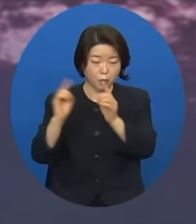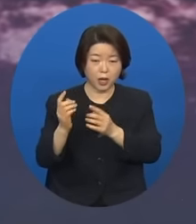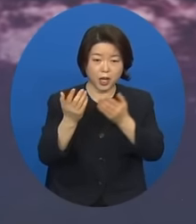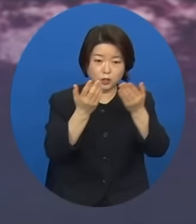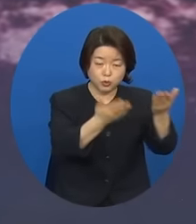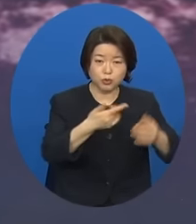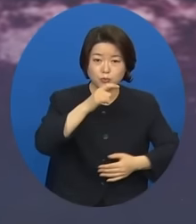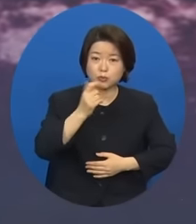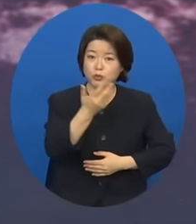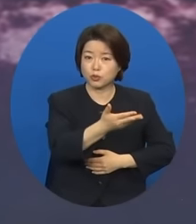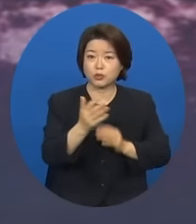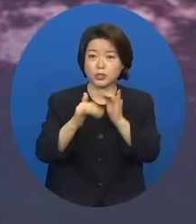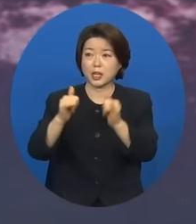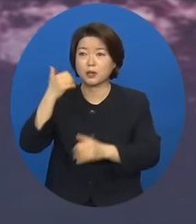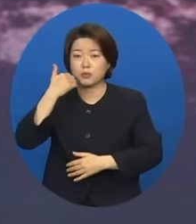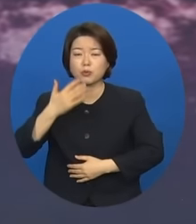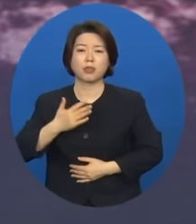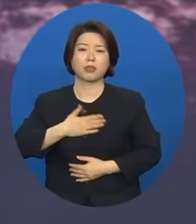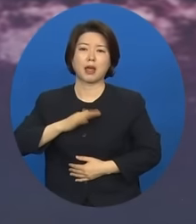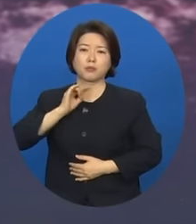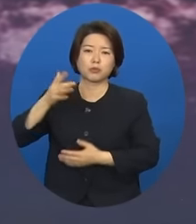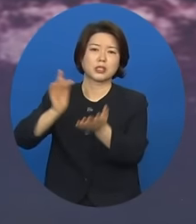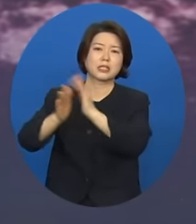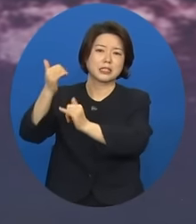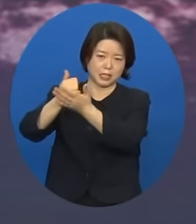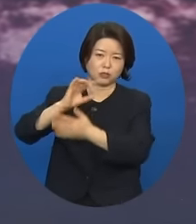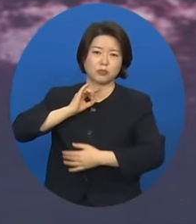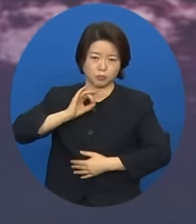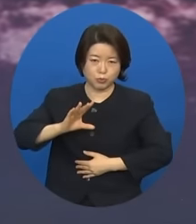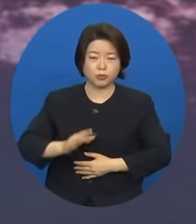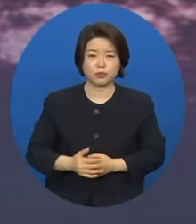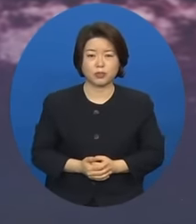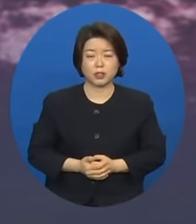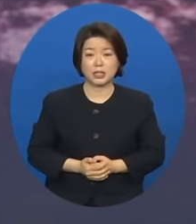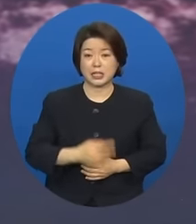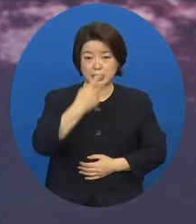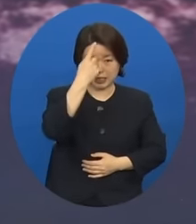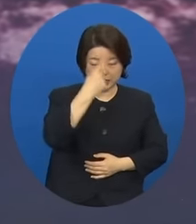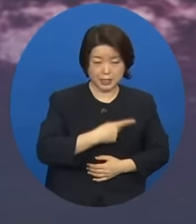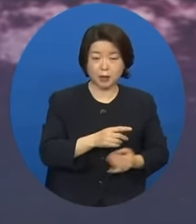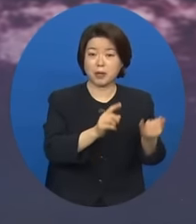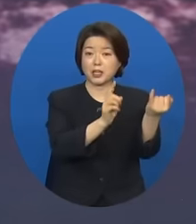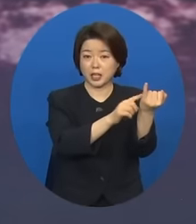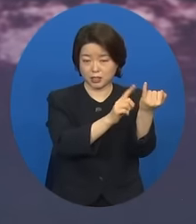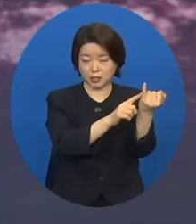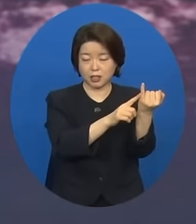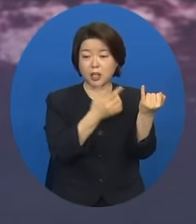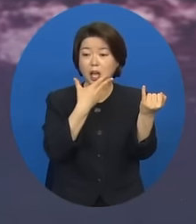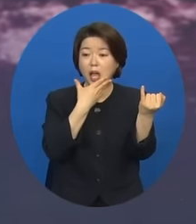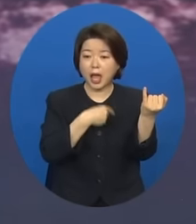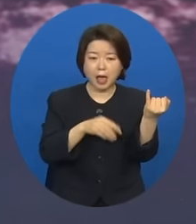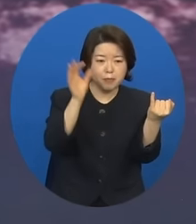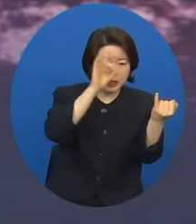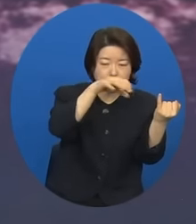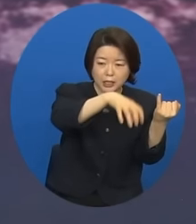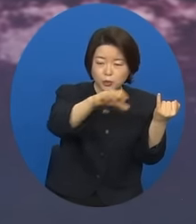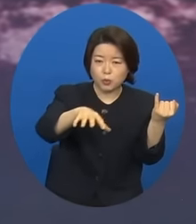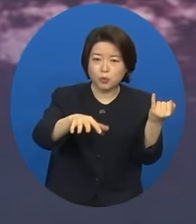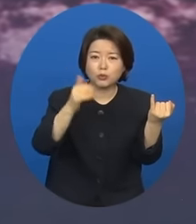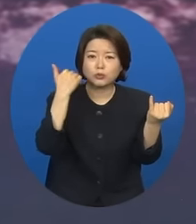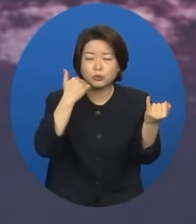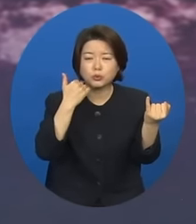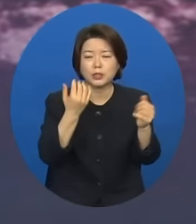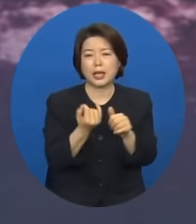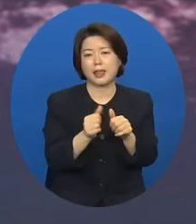수 있는 분은 다 뿐이다라는 거예요 주님뿐입니다이 여인은 행복을 어디서 찾았냐 men 남편에게서